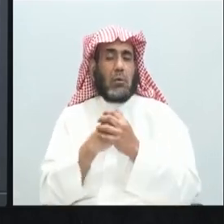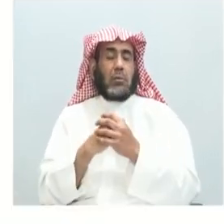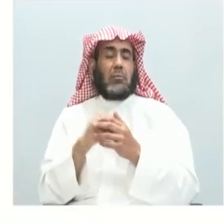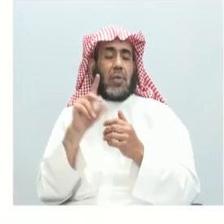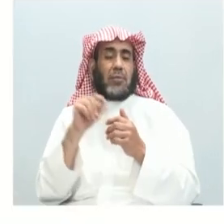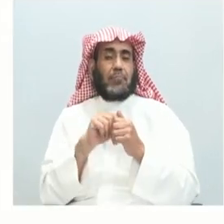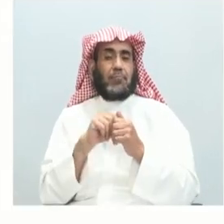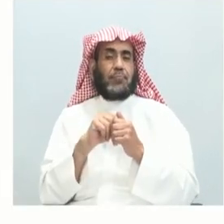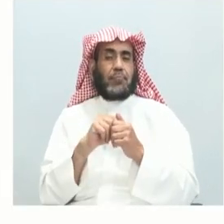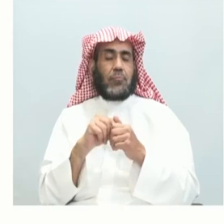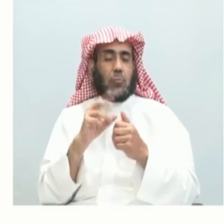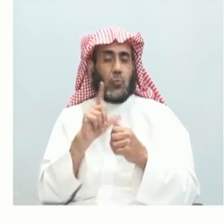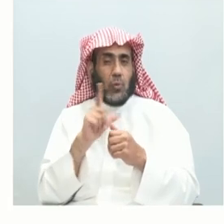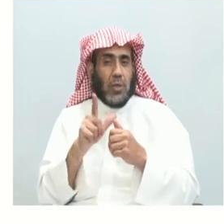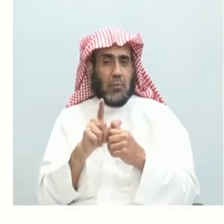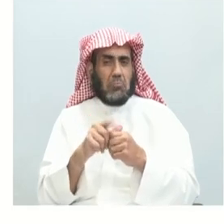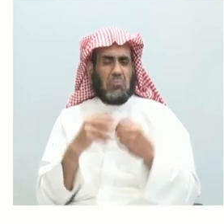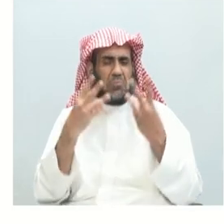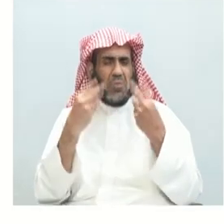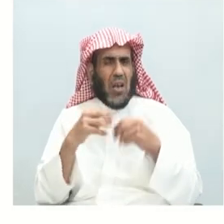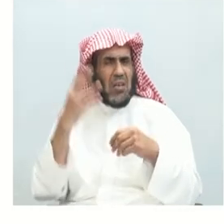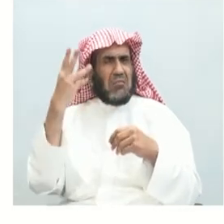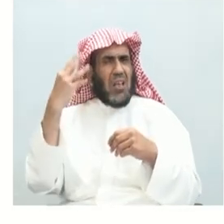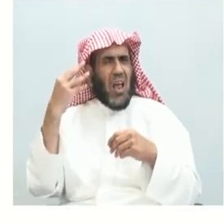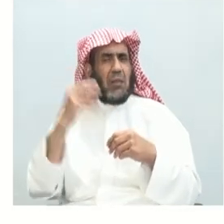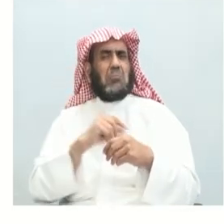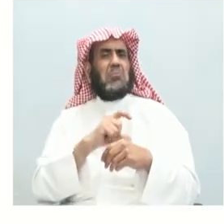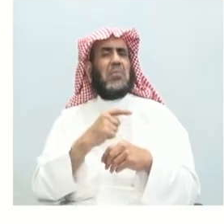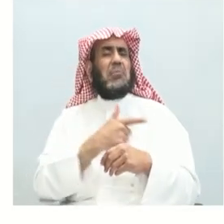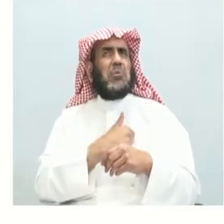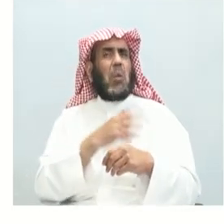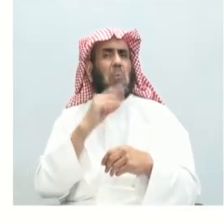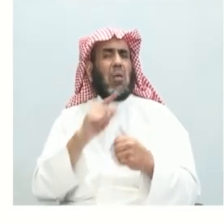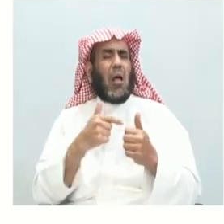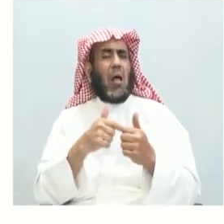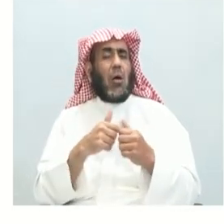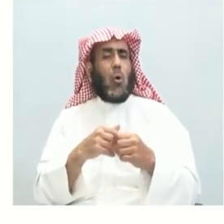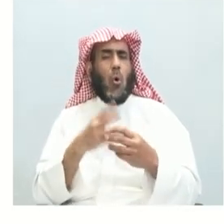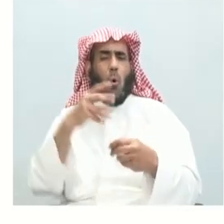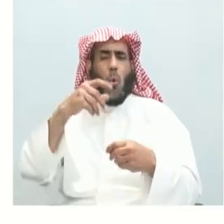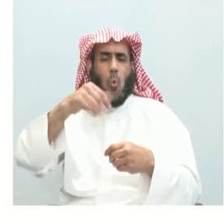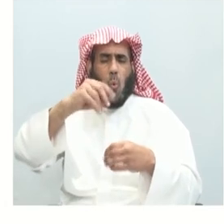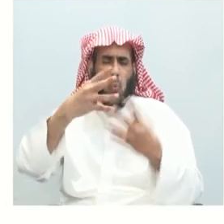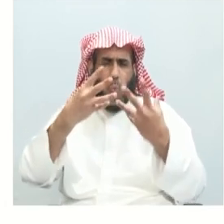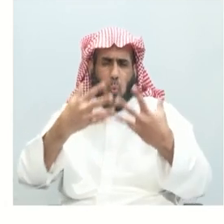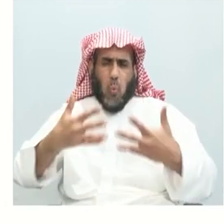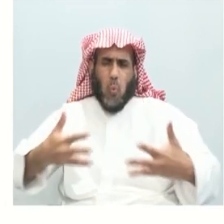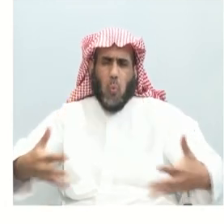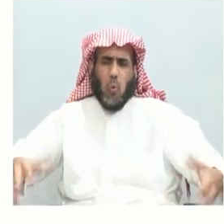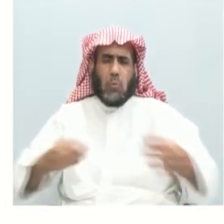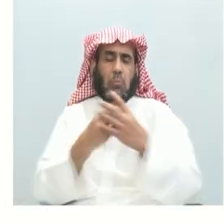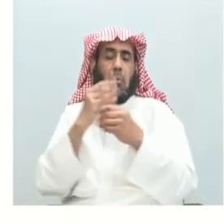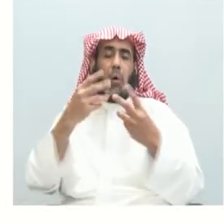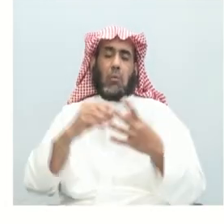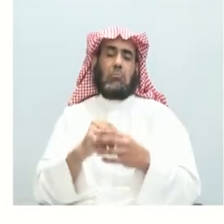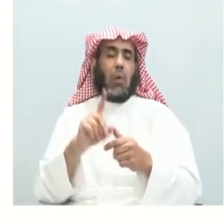ممتاز اذا قلنا ترك التسميه عند ابتداء الوضوء والاسراف في الماء عند